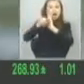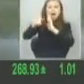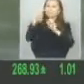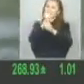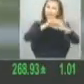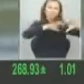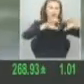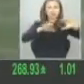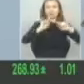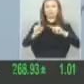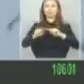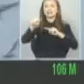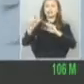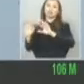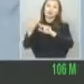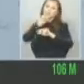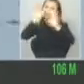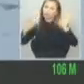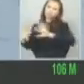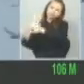และวางไข่ค่ะ